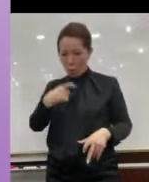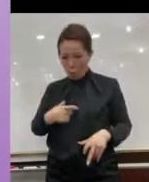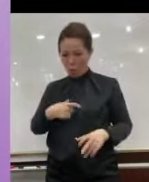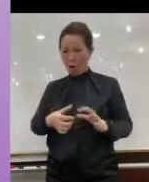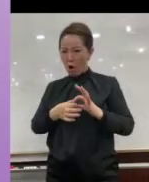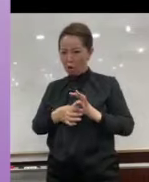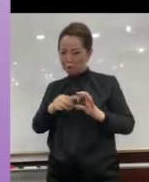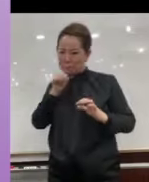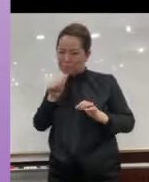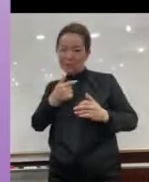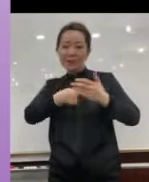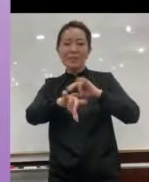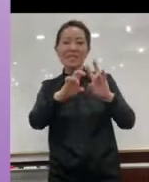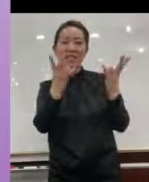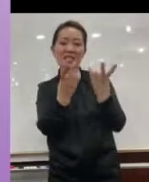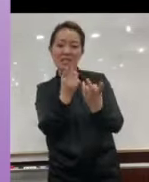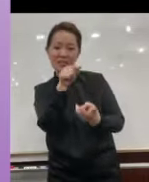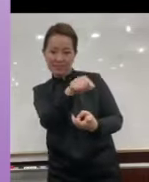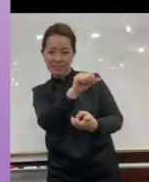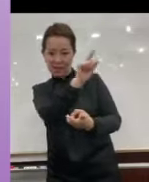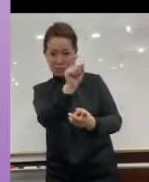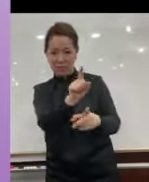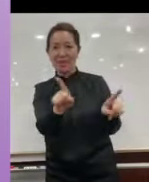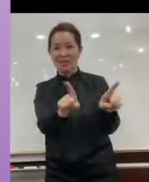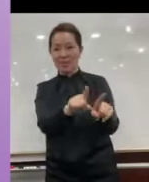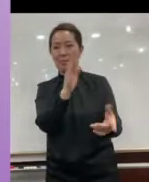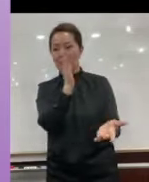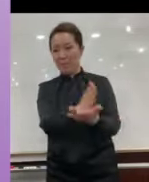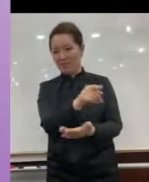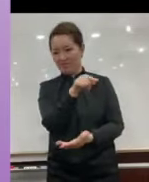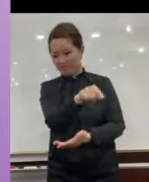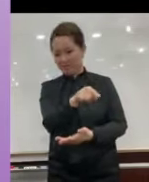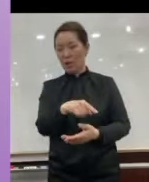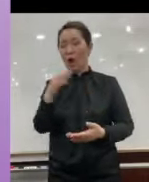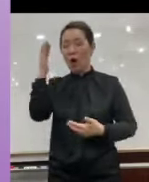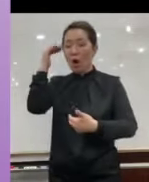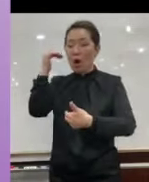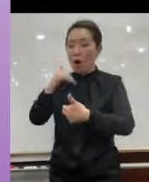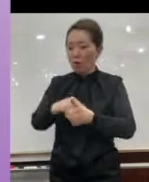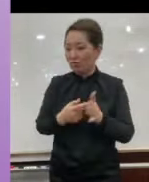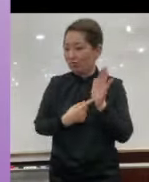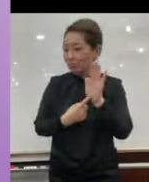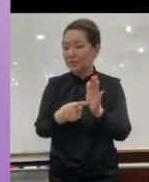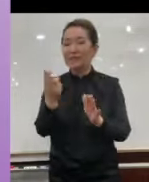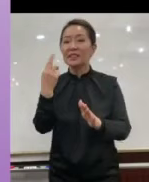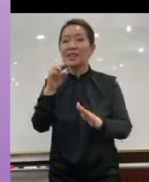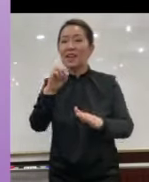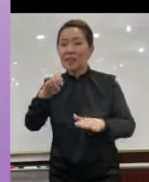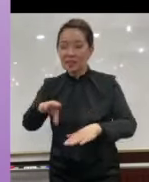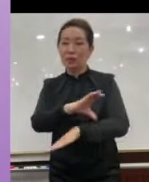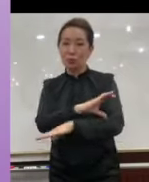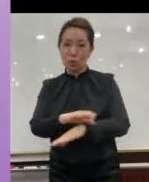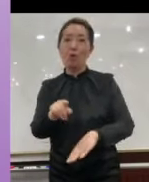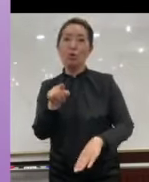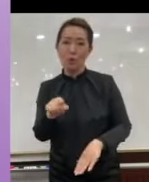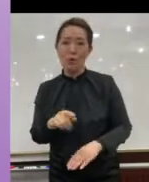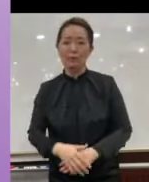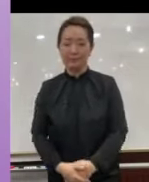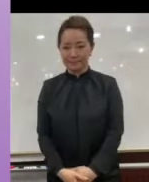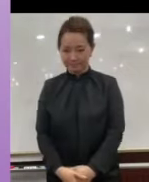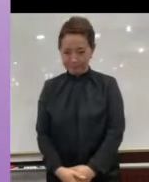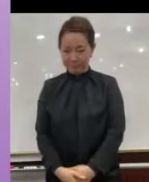юм шүү гэдгийг та бүхэнд илүү сайн ойлгуулах сургалт бол энэ DIT сургалт юм аа.